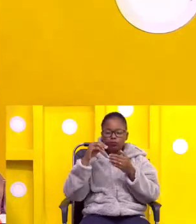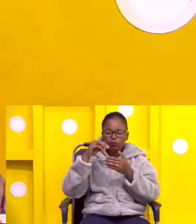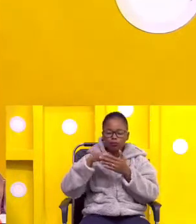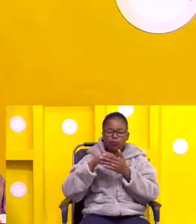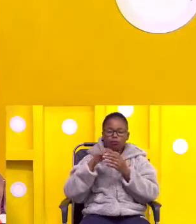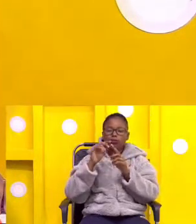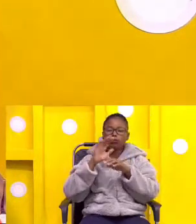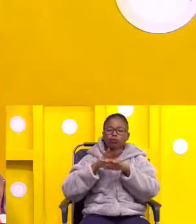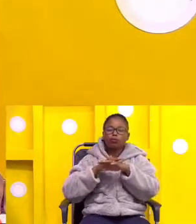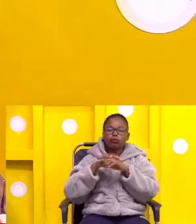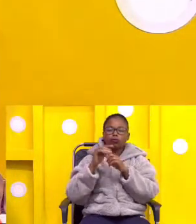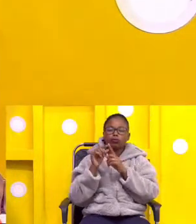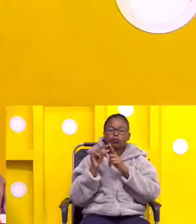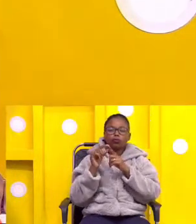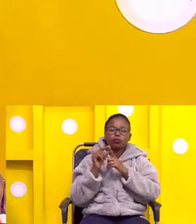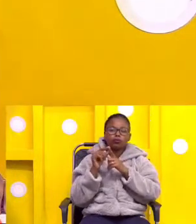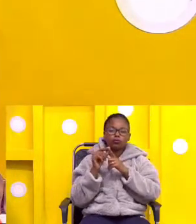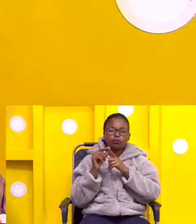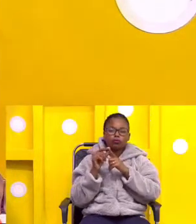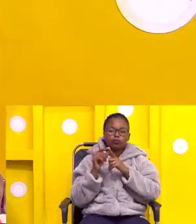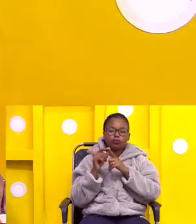kuhanda siugo njega